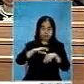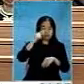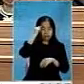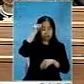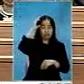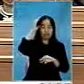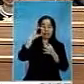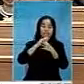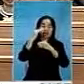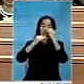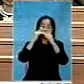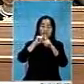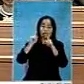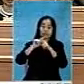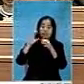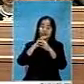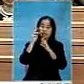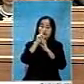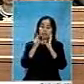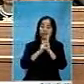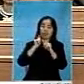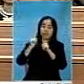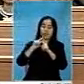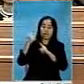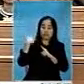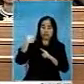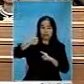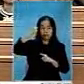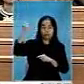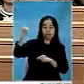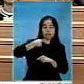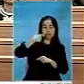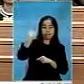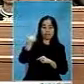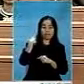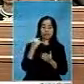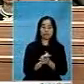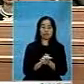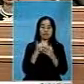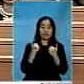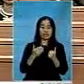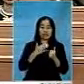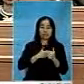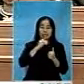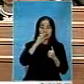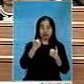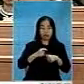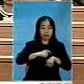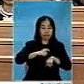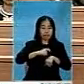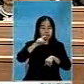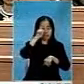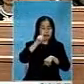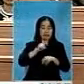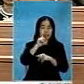นาการความรู้ความคิดของเขาดีกว่าที่เราคาดไว้ฉะนั้นถึงเวลาเรา